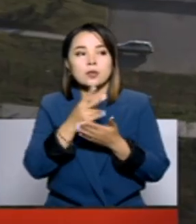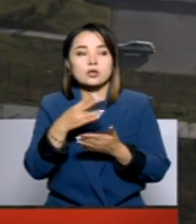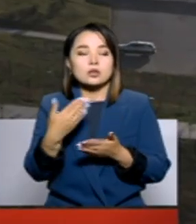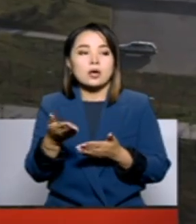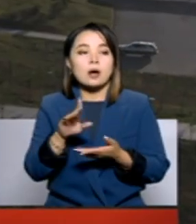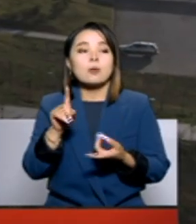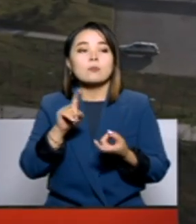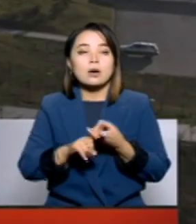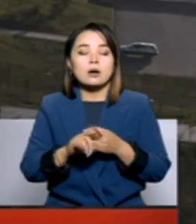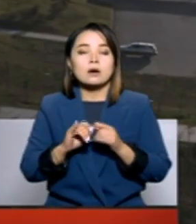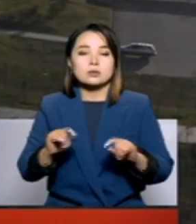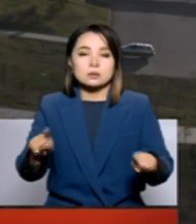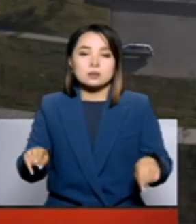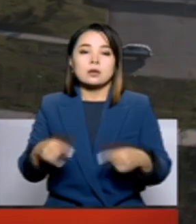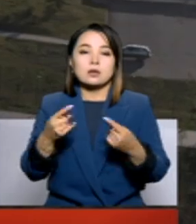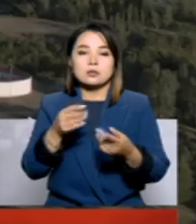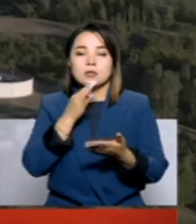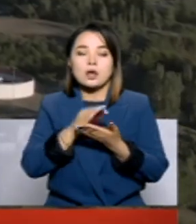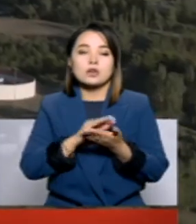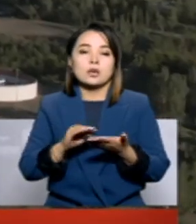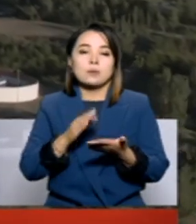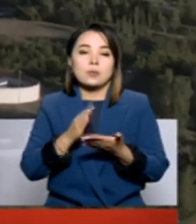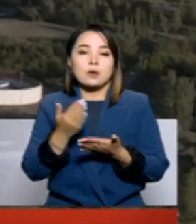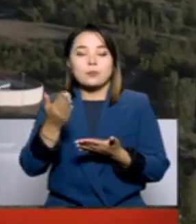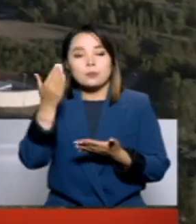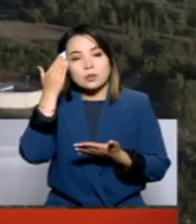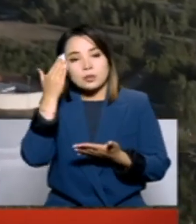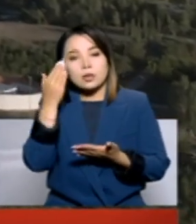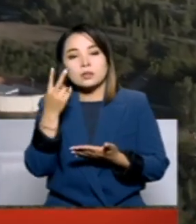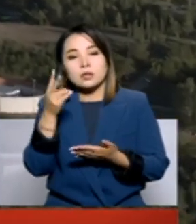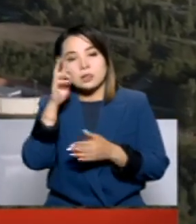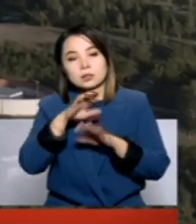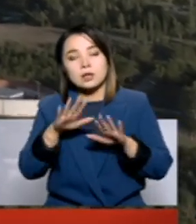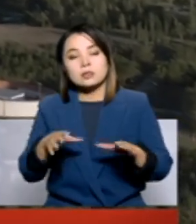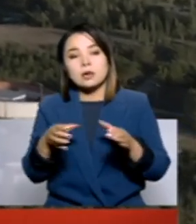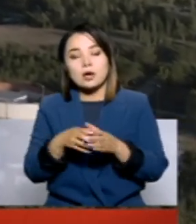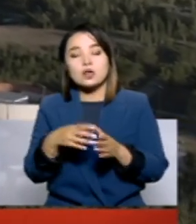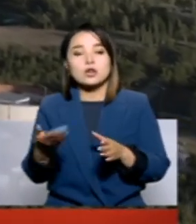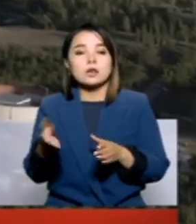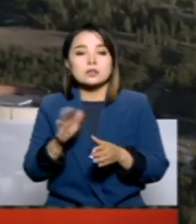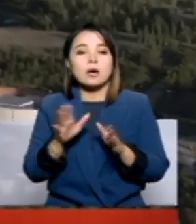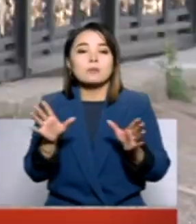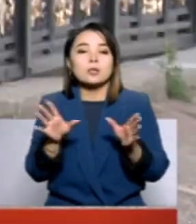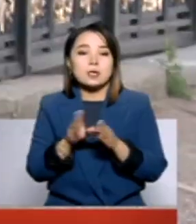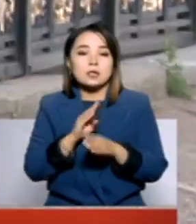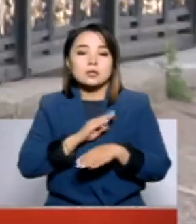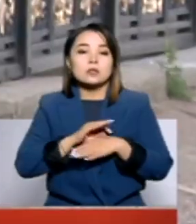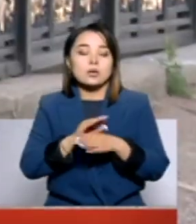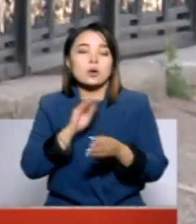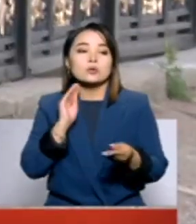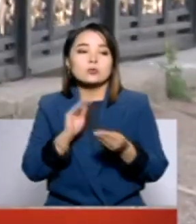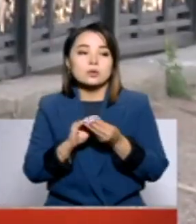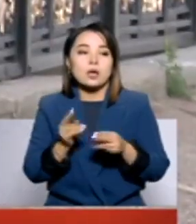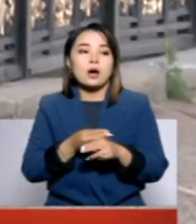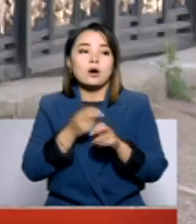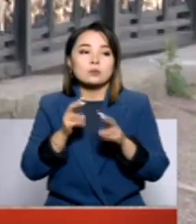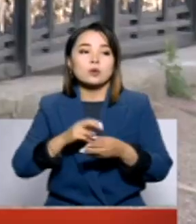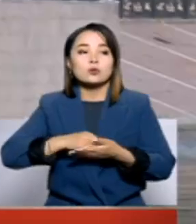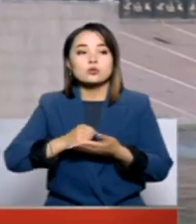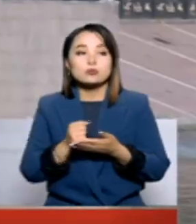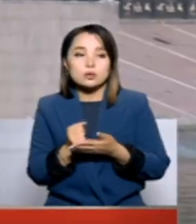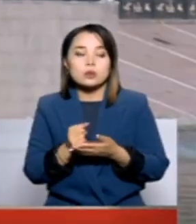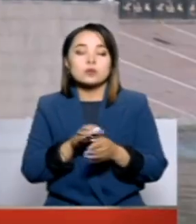жақты байланыстың қарқынды дамып келе жатқанын жазды. Оның пікірінше, екі ел де жан-жақты бірлескен және тұрақты қауіпсіздік